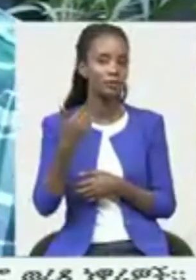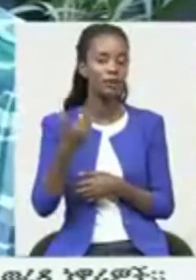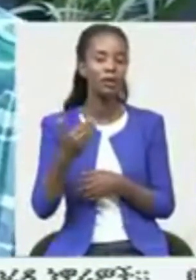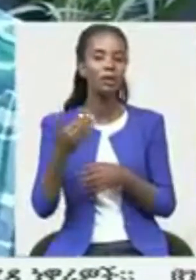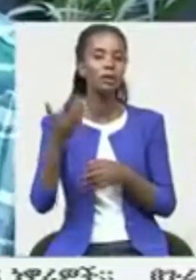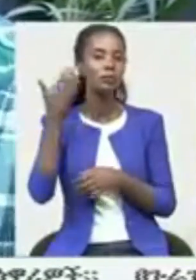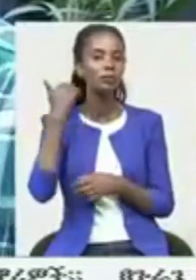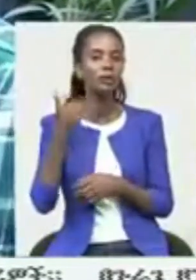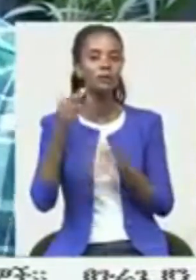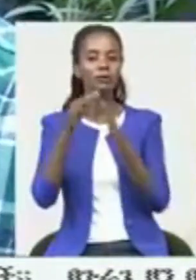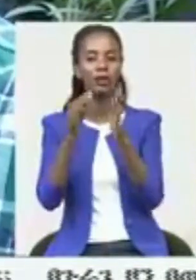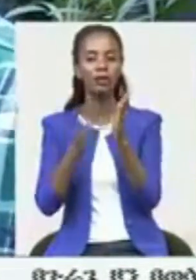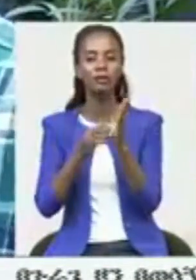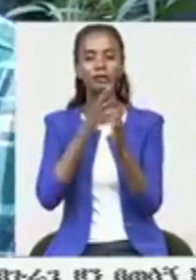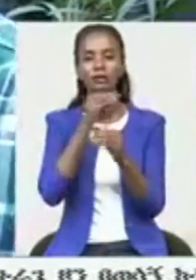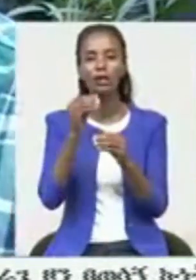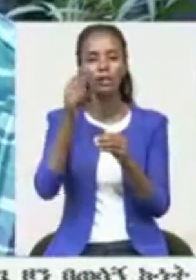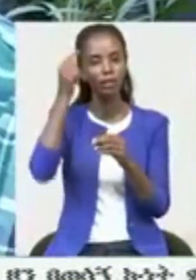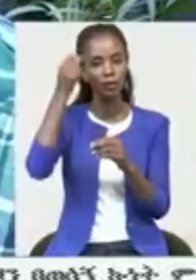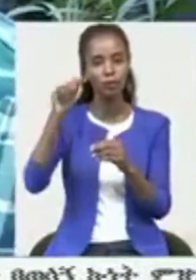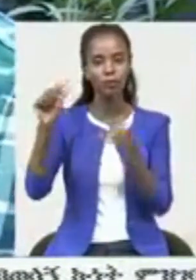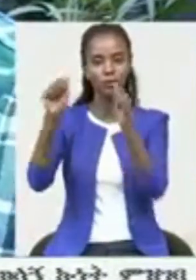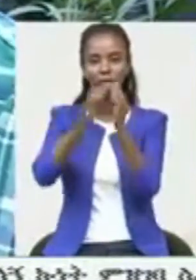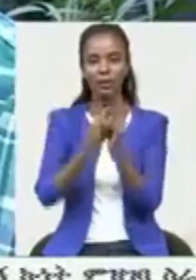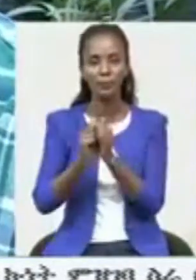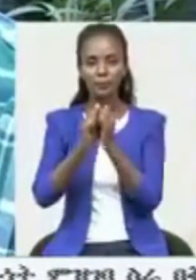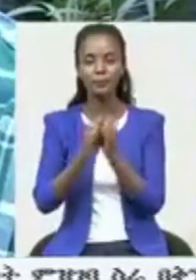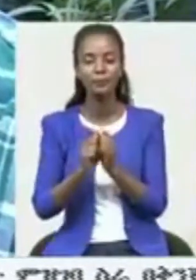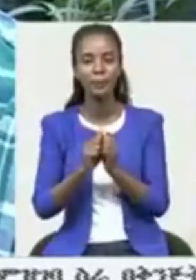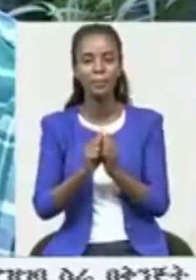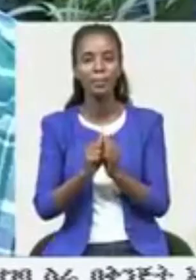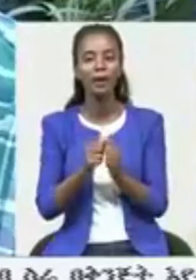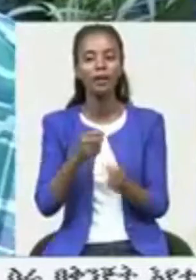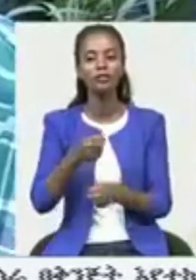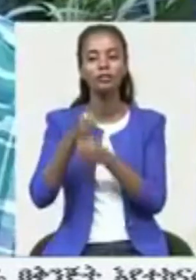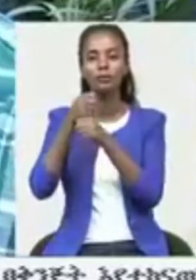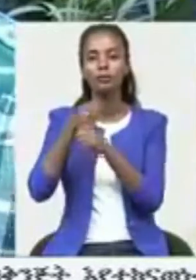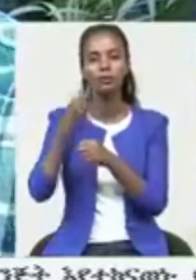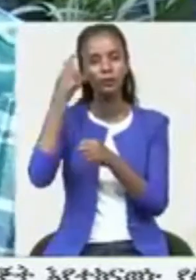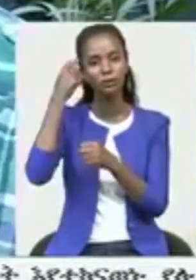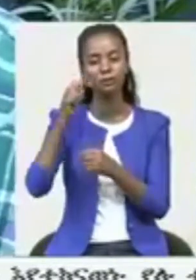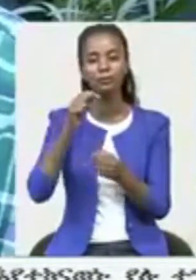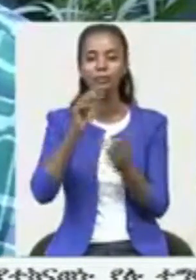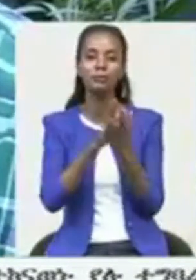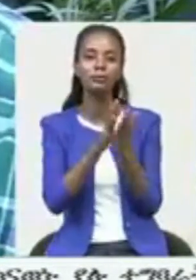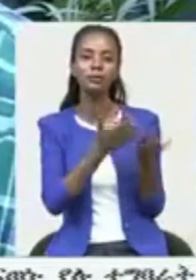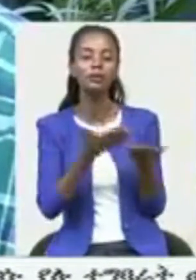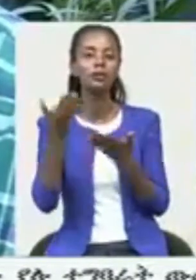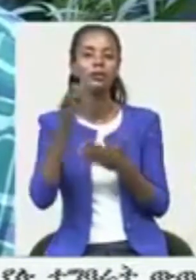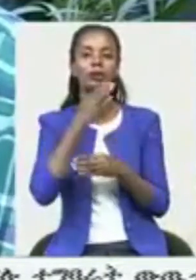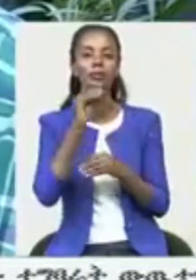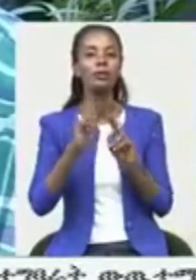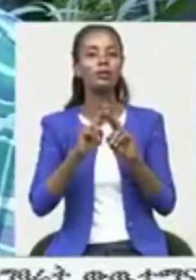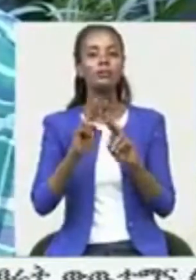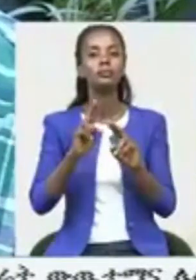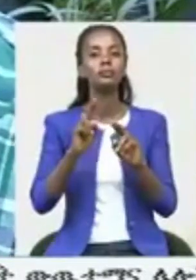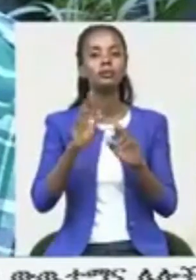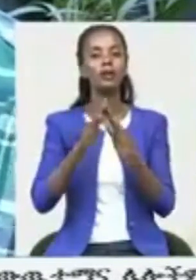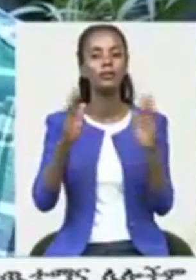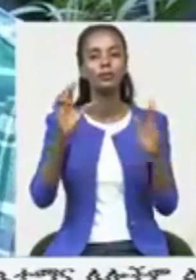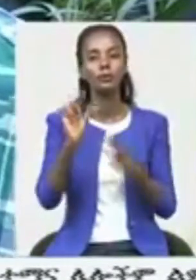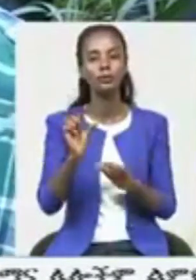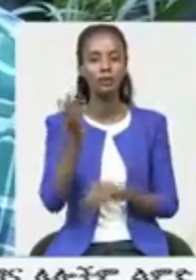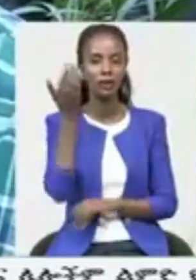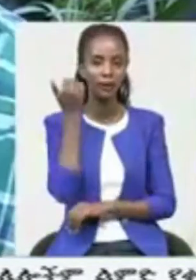ስርዓተ ትምህርት ከቴክኖሎጂ ጋር አስደግፎ ትምህርትም ከማቅረብም የራሱ የሆነ በጣም ሰፊ ውስንነት